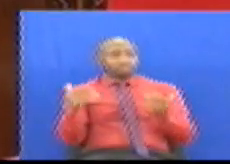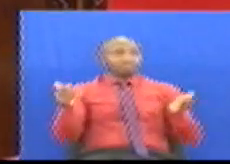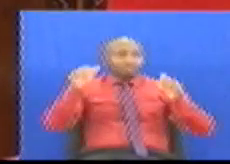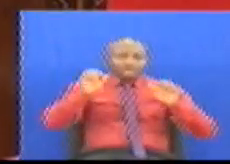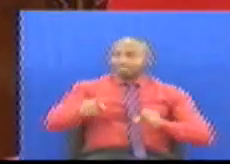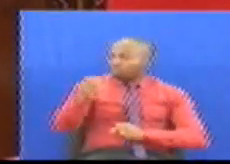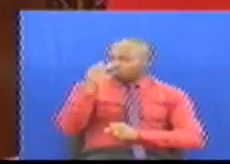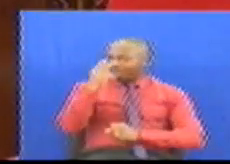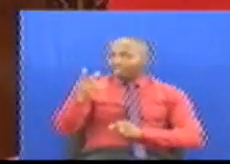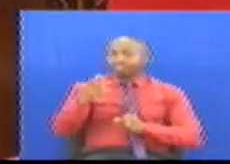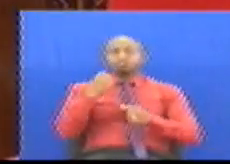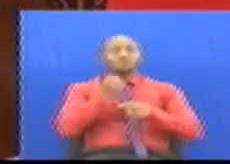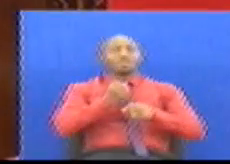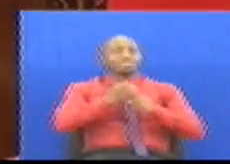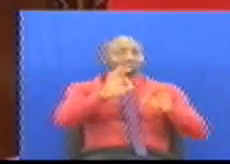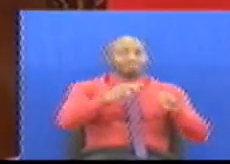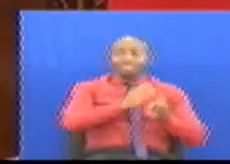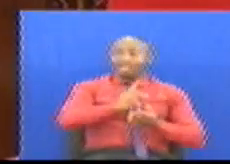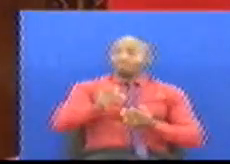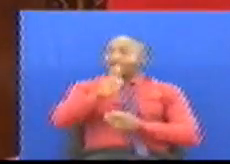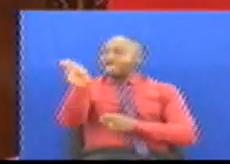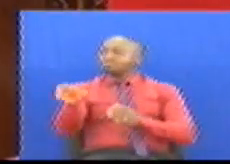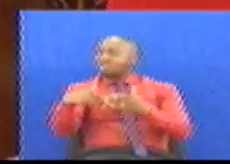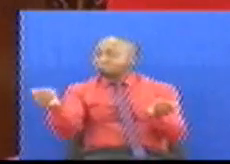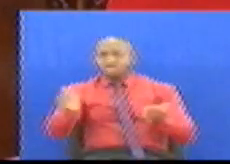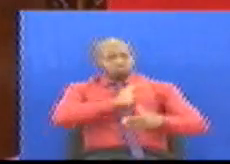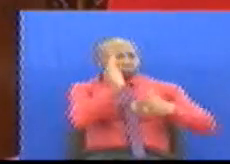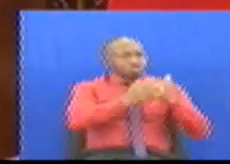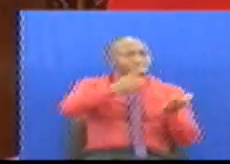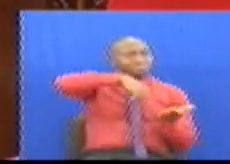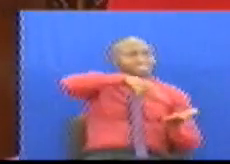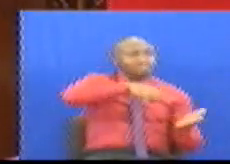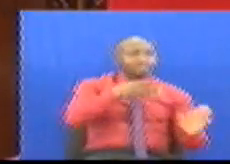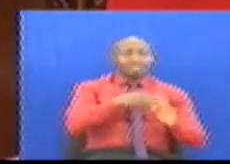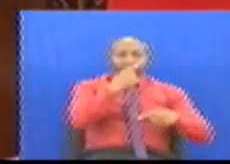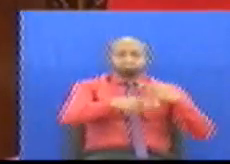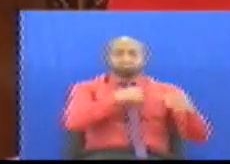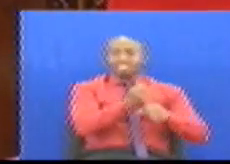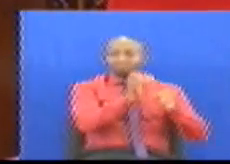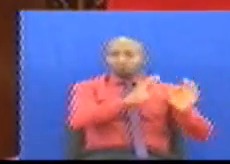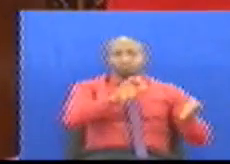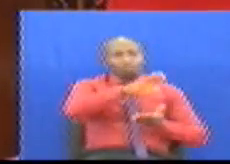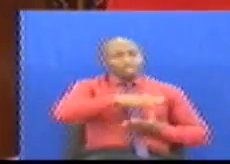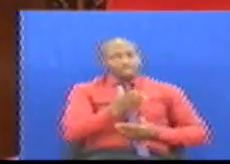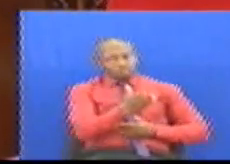kama inawezekana, kama tuwezi kupata halmashauri turudisheni mjini ili tuweze kufanya kazi vizuri katika eneo hilo.